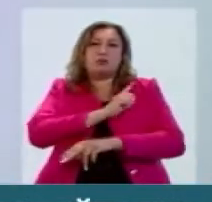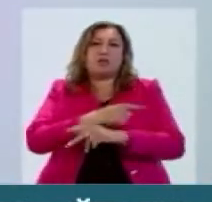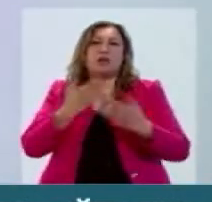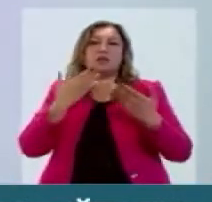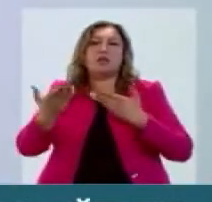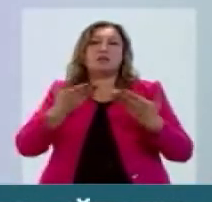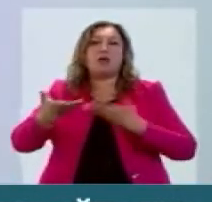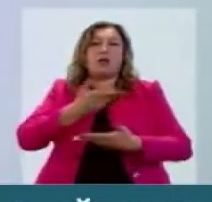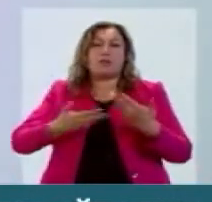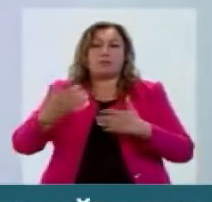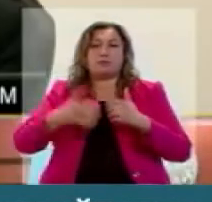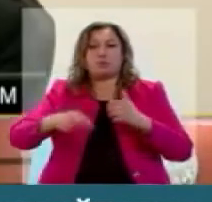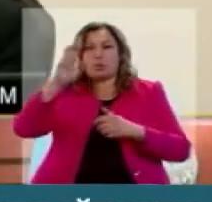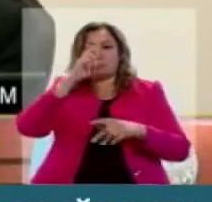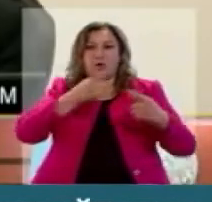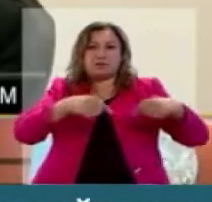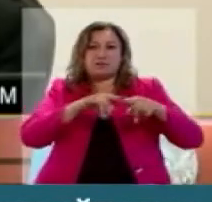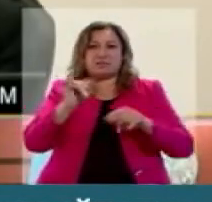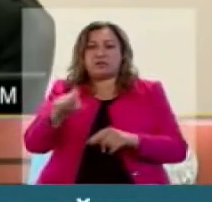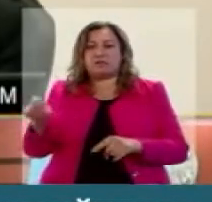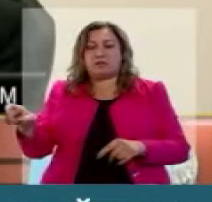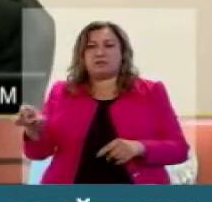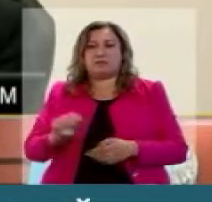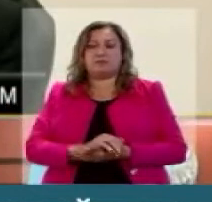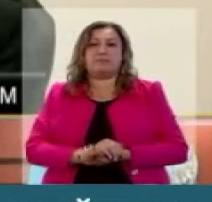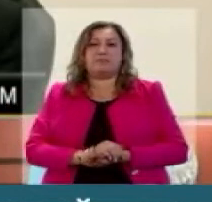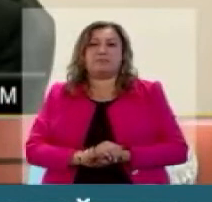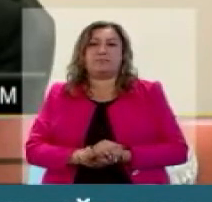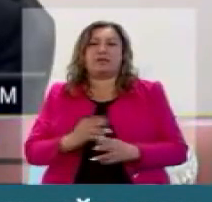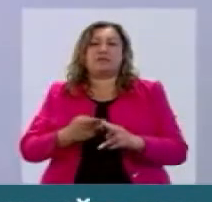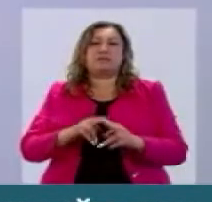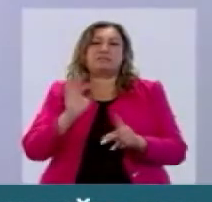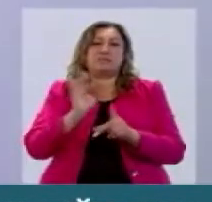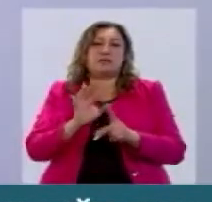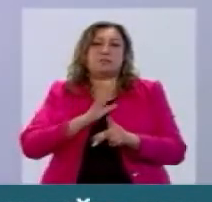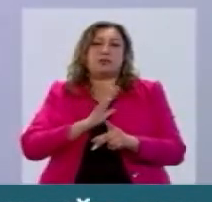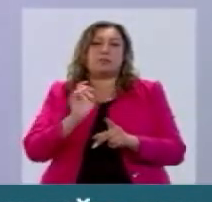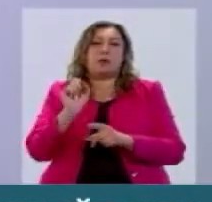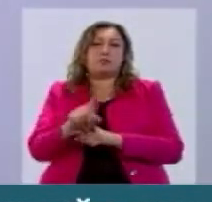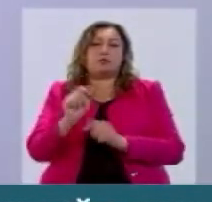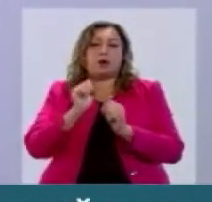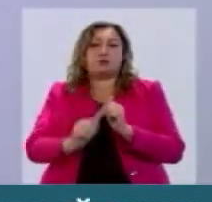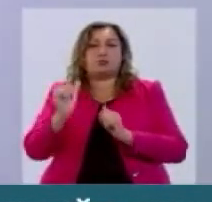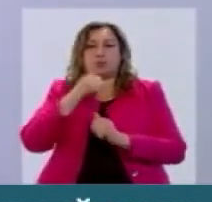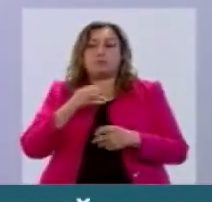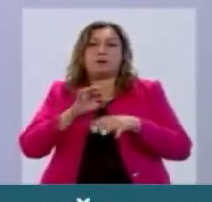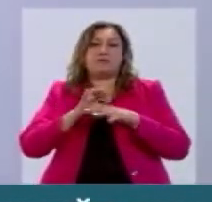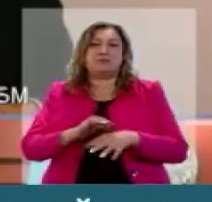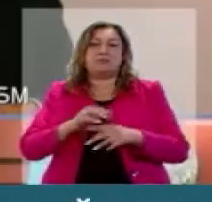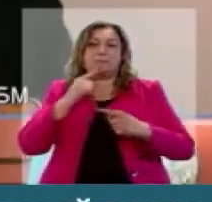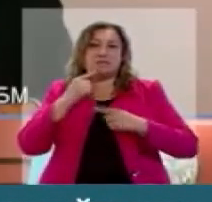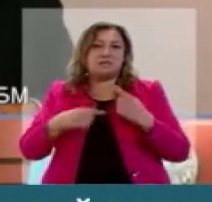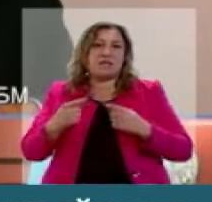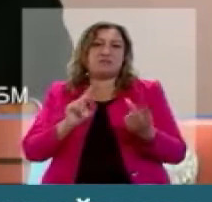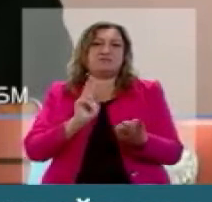сайын тұрғындармен тұрақты кездесу өткізіп тапсырылған еді. Ақпарат және қоғамдық даму министрі Асхат Омаровтың айтуынша,